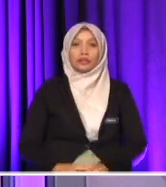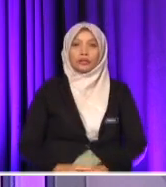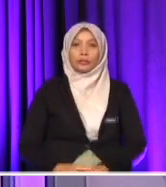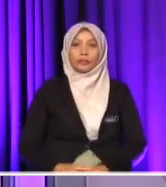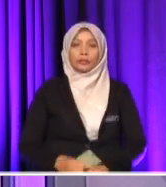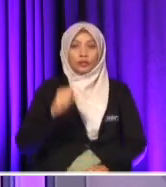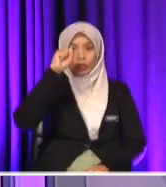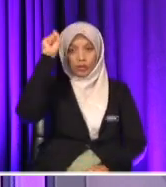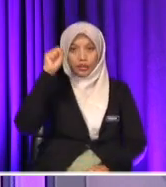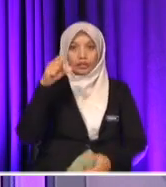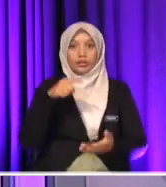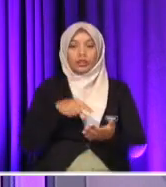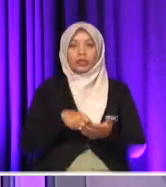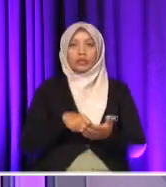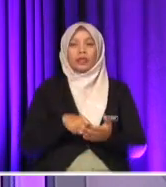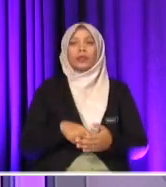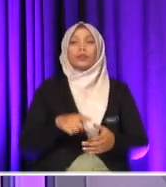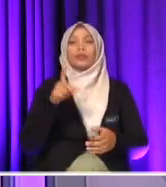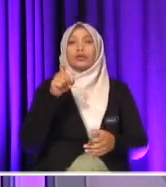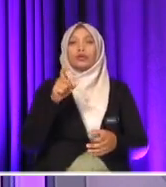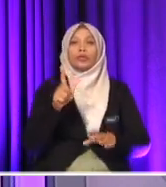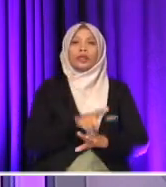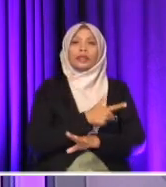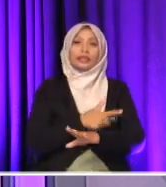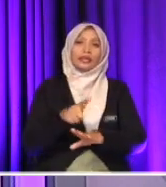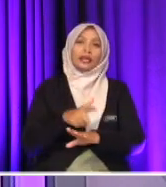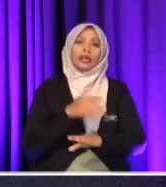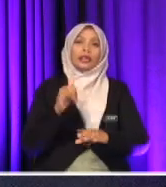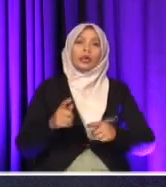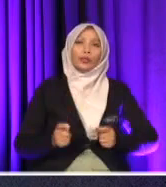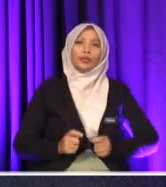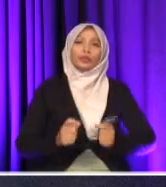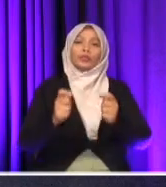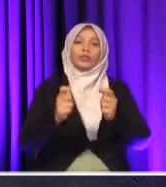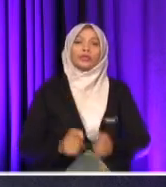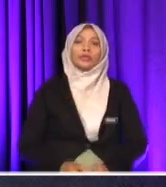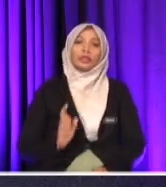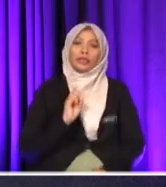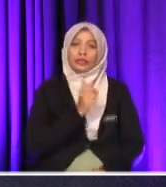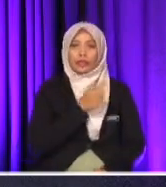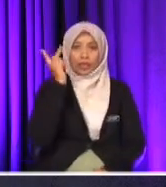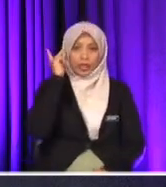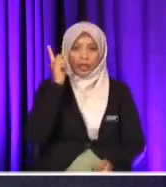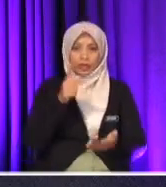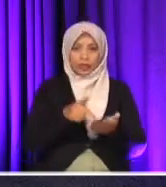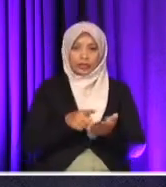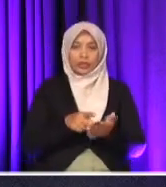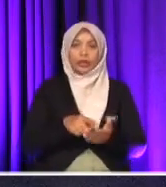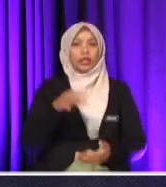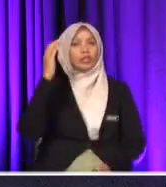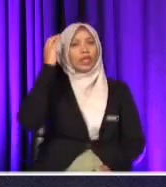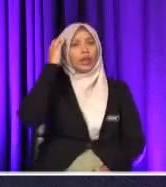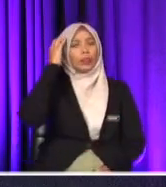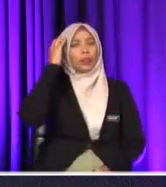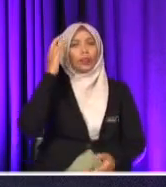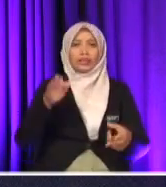begini, okey, dia memerlukan latihan yang berterusan. Ya, dan yang paling penting kita kena faham apakah kehendak